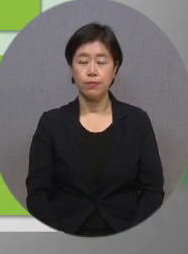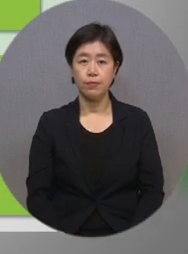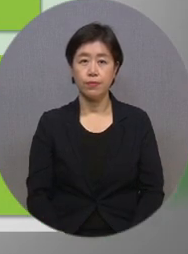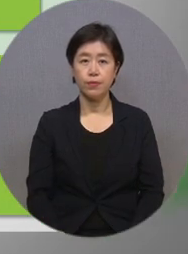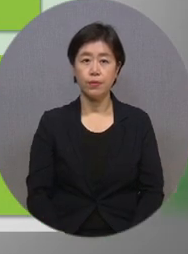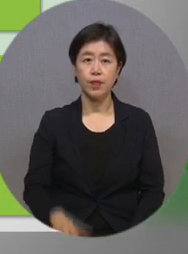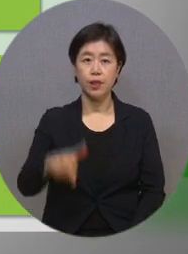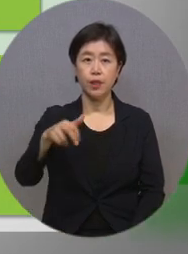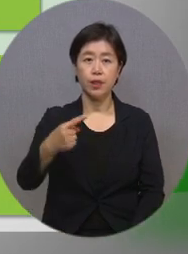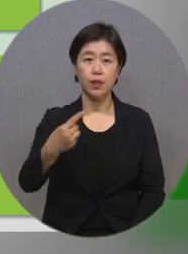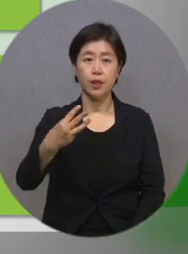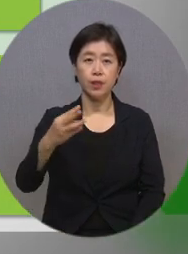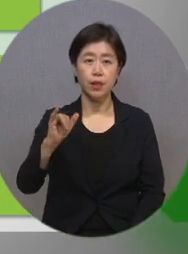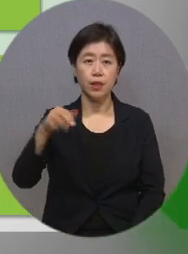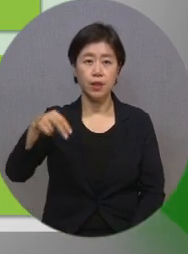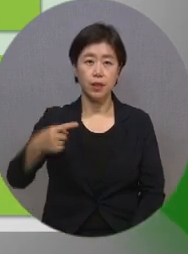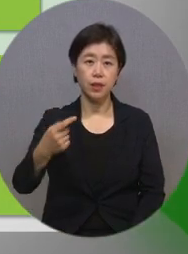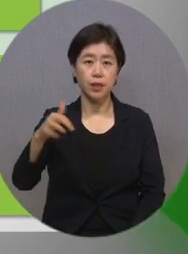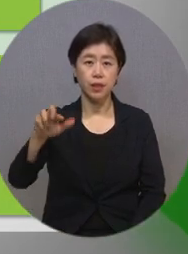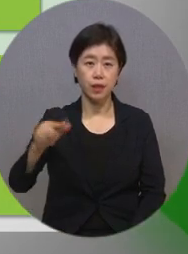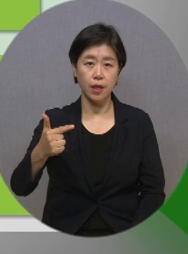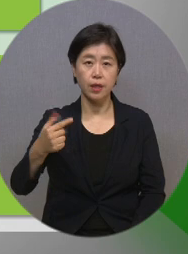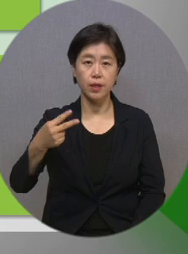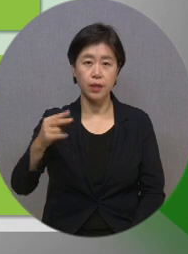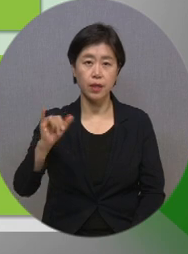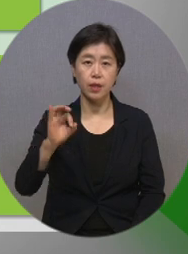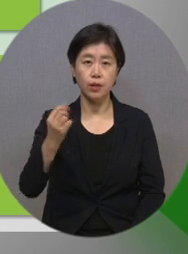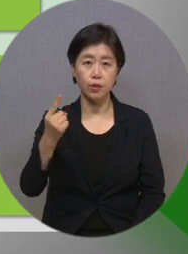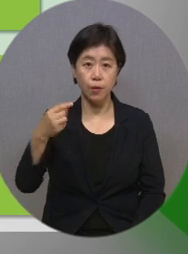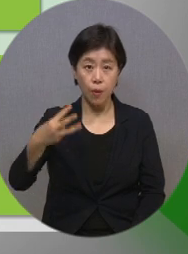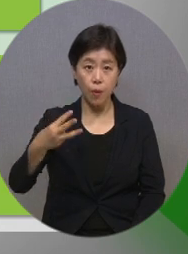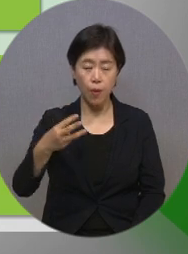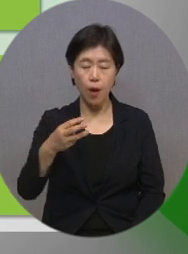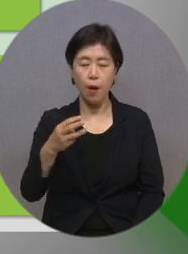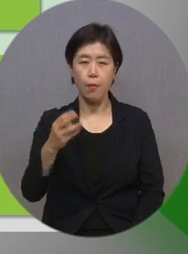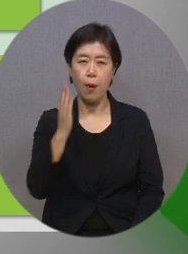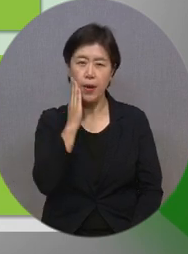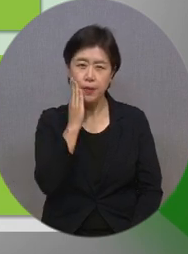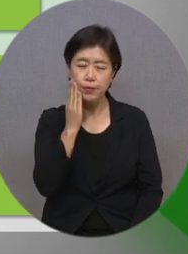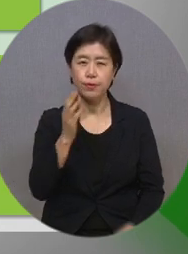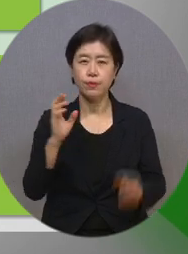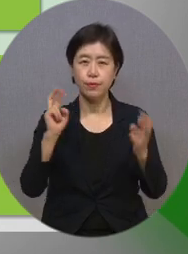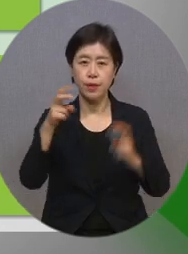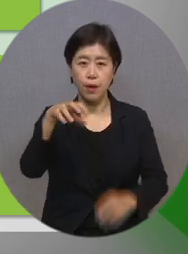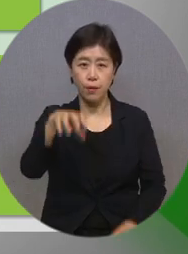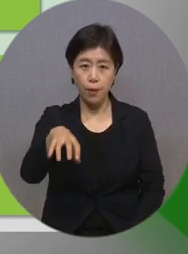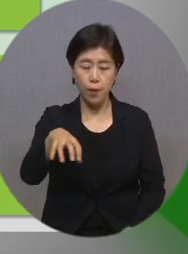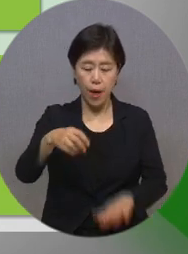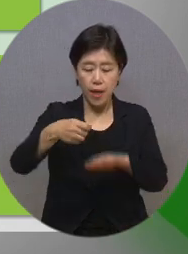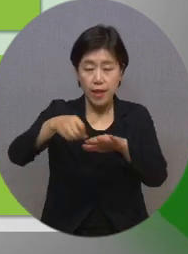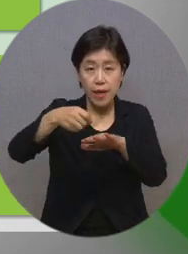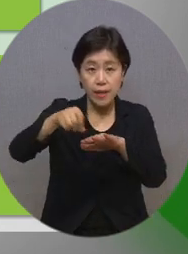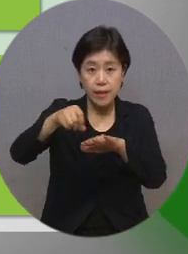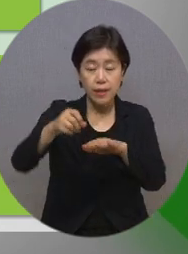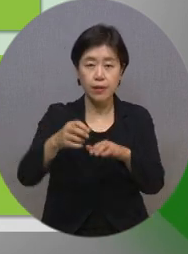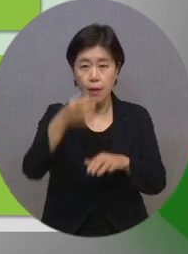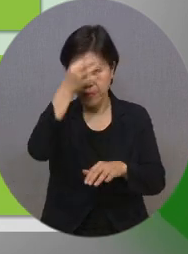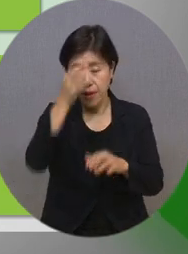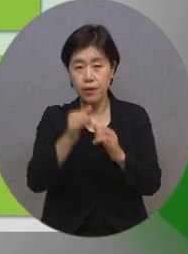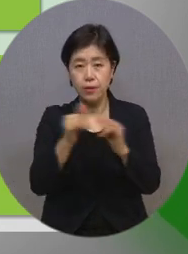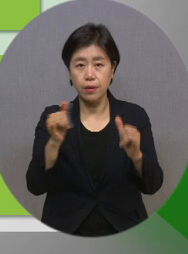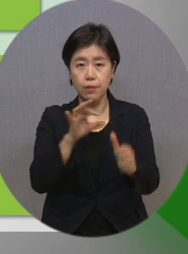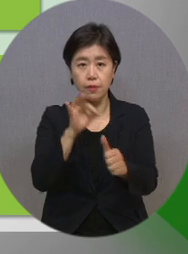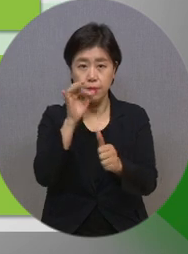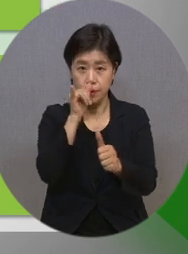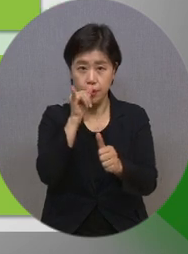크리스찬 디올 꽃띠를 코리아에서 네일 아티스트를 모집합니다. 접수 마감일은 11월 4일까지이며